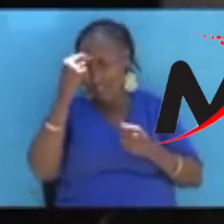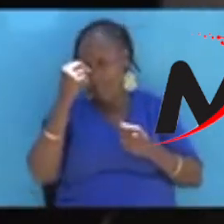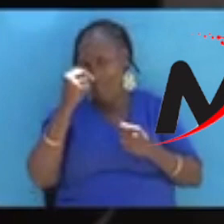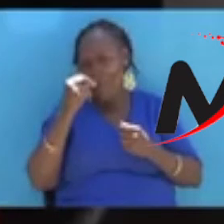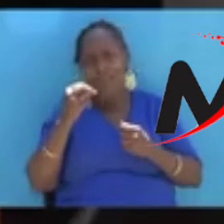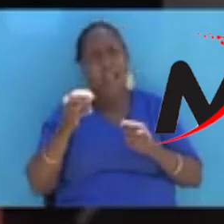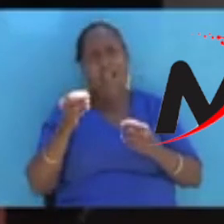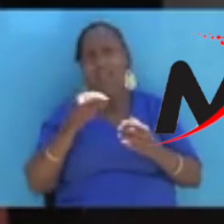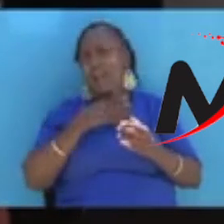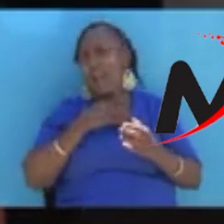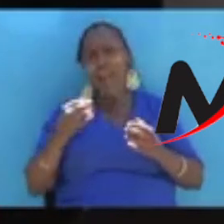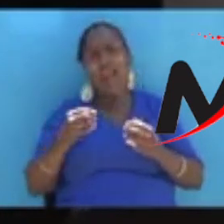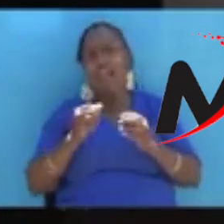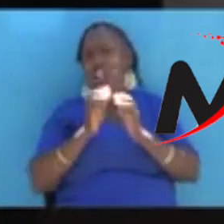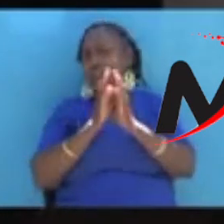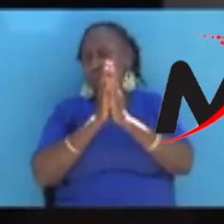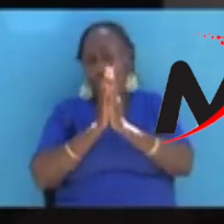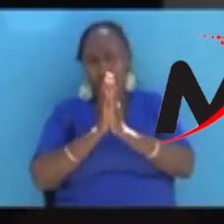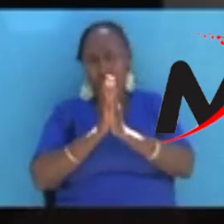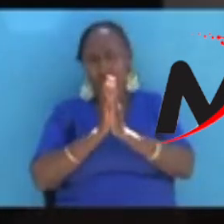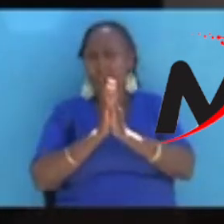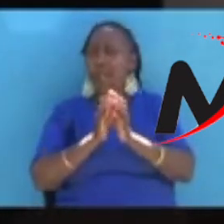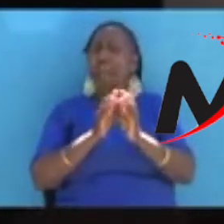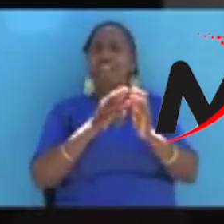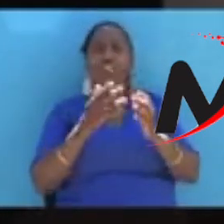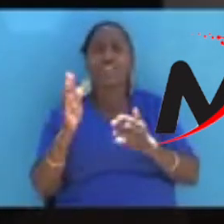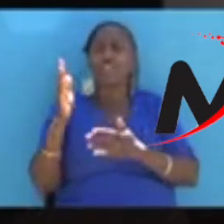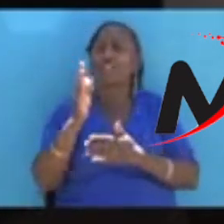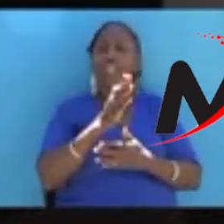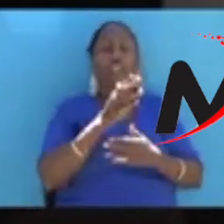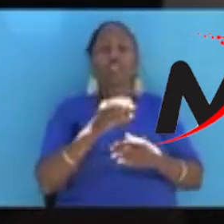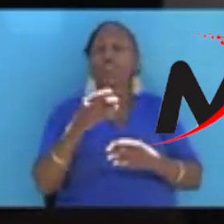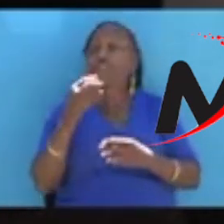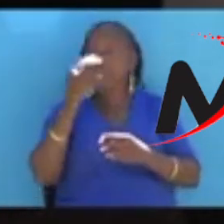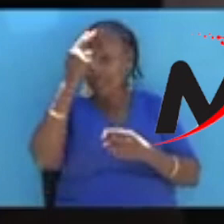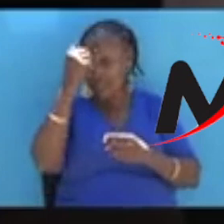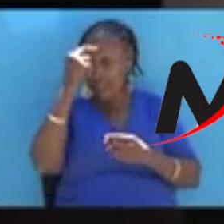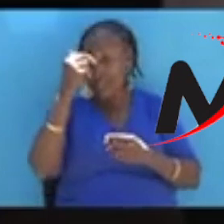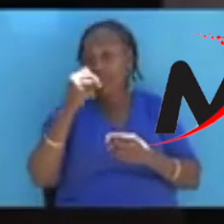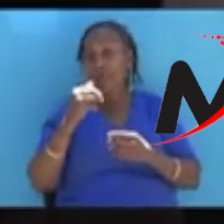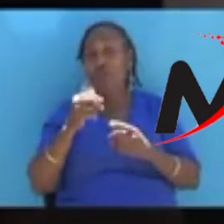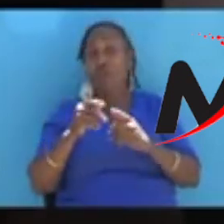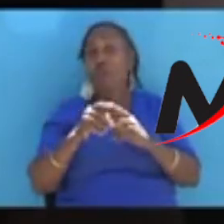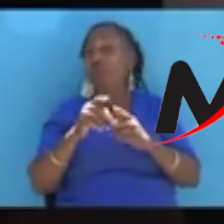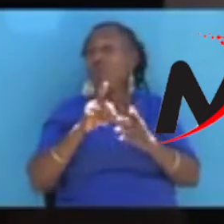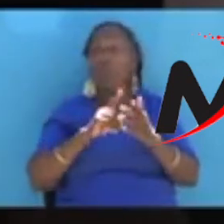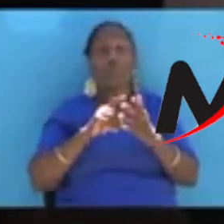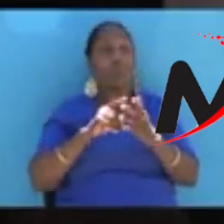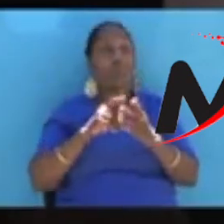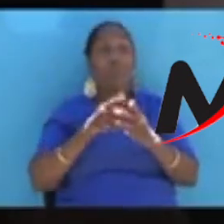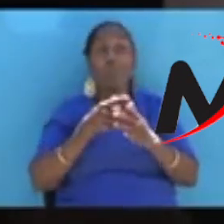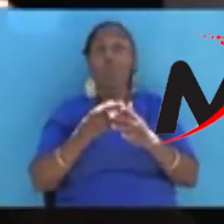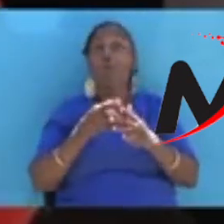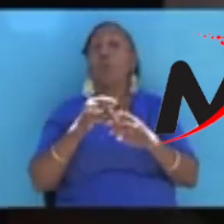kuomba na kuimba Kimasai, hata ingawa bado sisi tunafanya ile